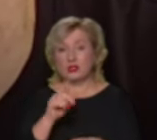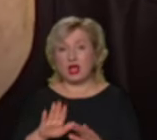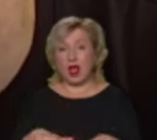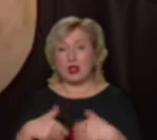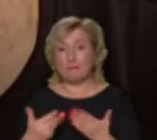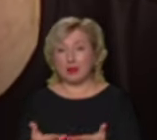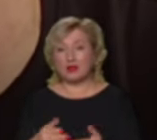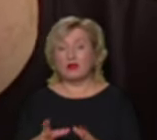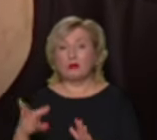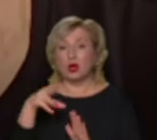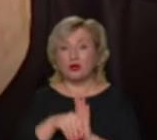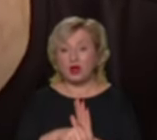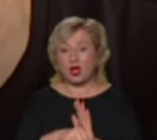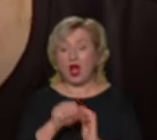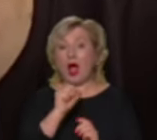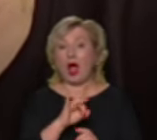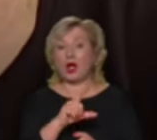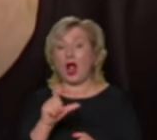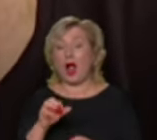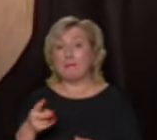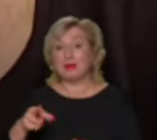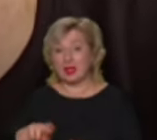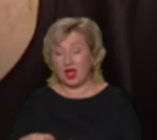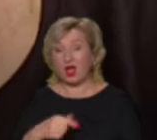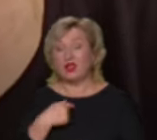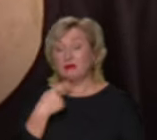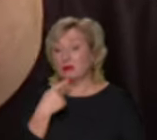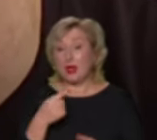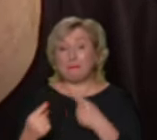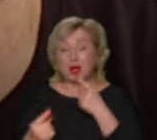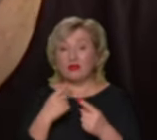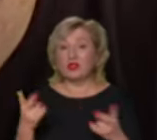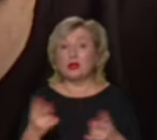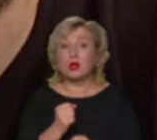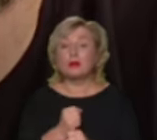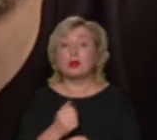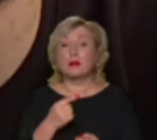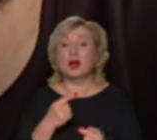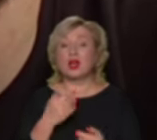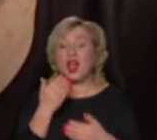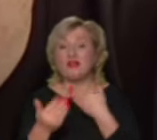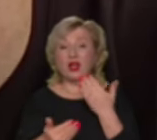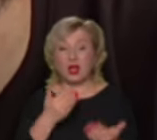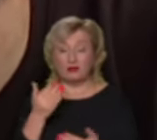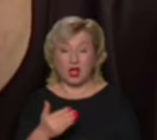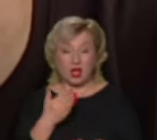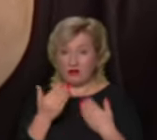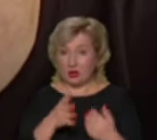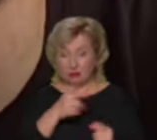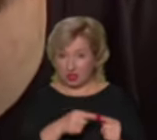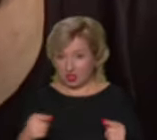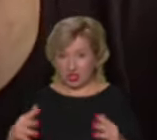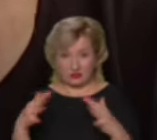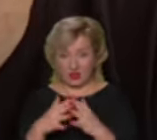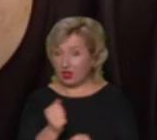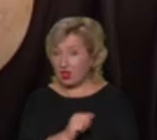який впроваджує Арахамія, який казав, що нам для переговорів треба робити референдум. Ну, референдум під час війни вони ж не зроблять, а отже, ось